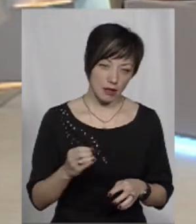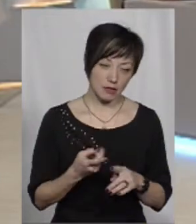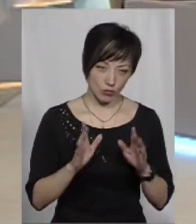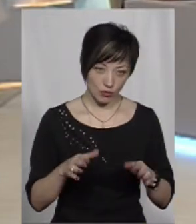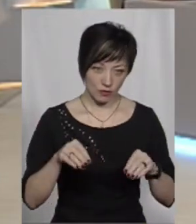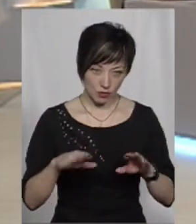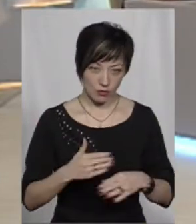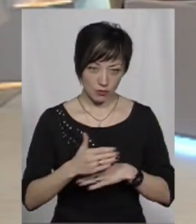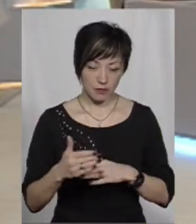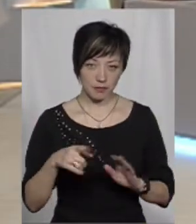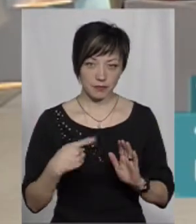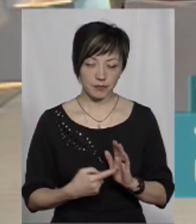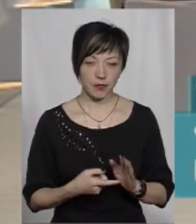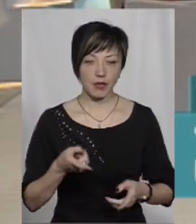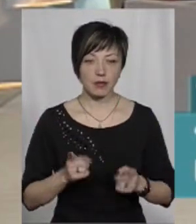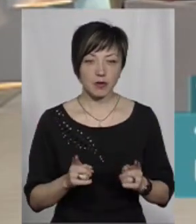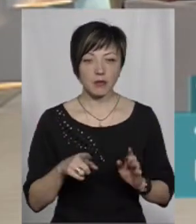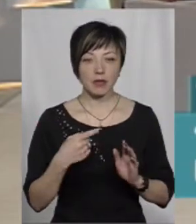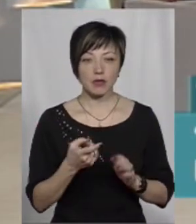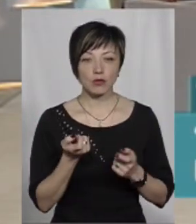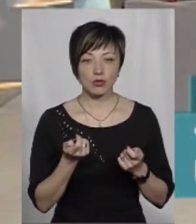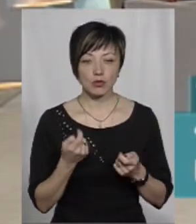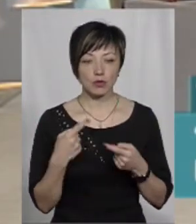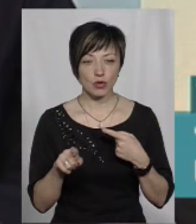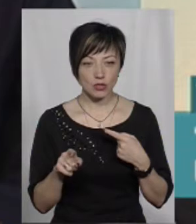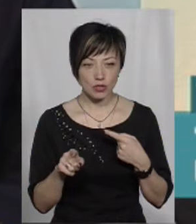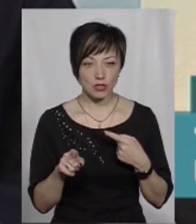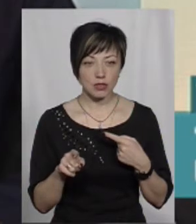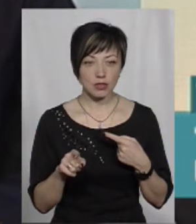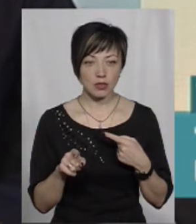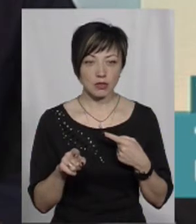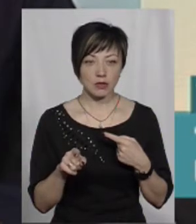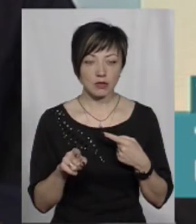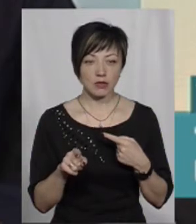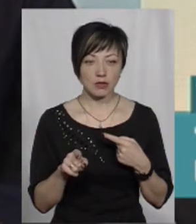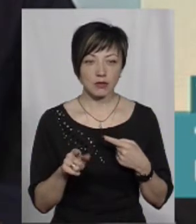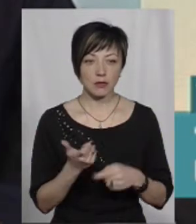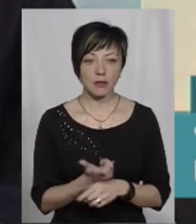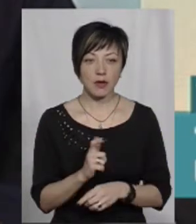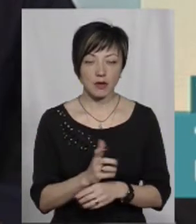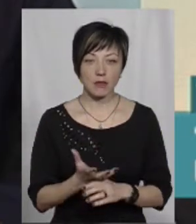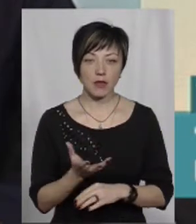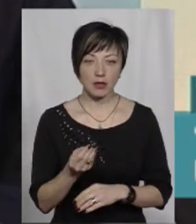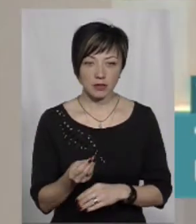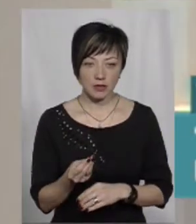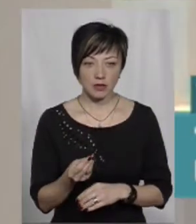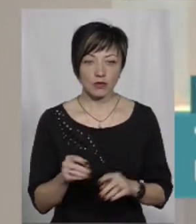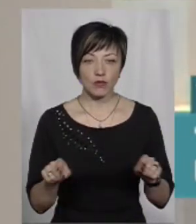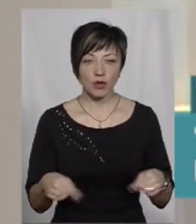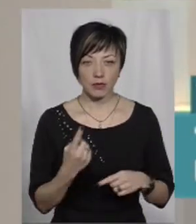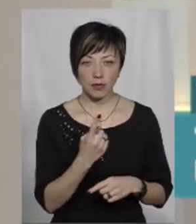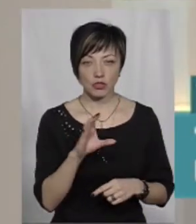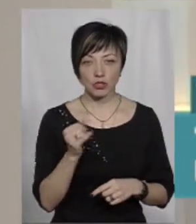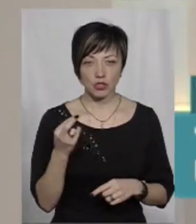буде вирішено. Ну, насправді трошки. Питання було трошки про інше, як я розумів, це питання про щодо переплату. Переплати, ну, да, яка утворилась